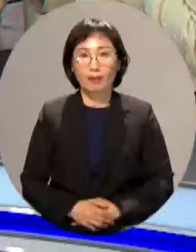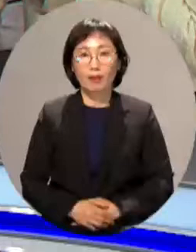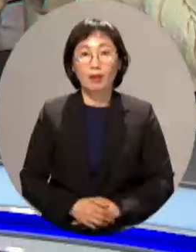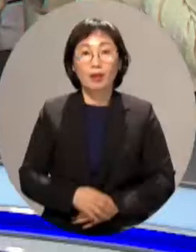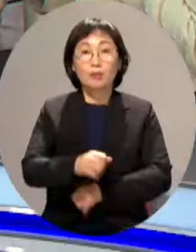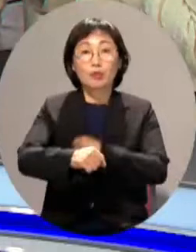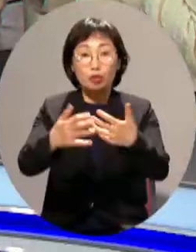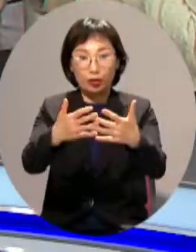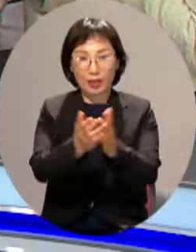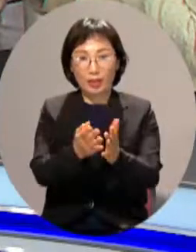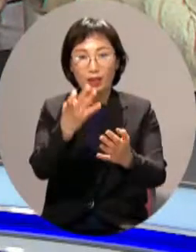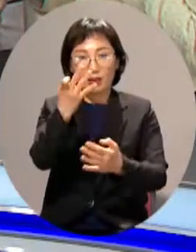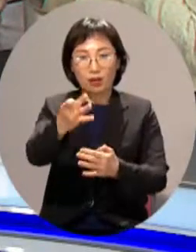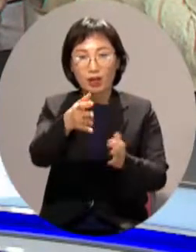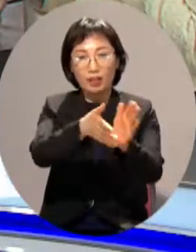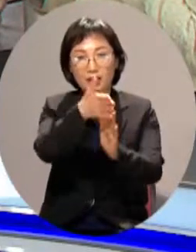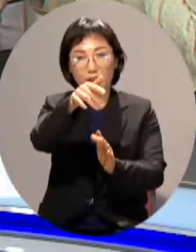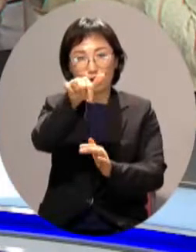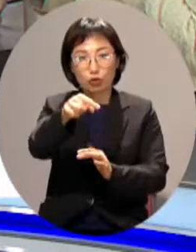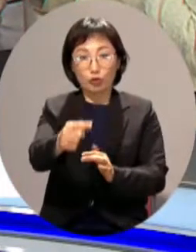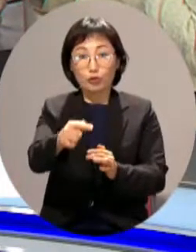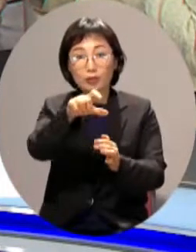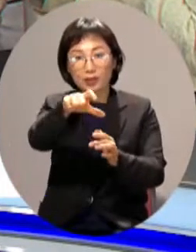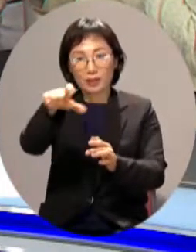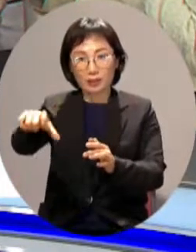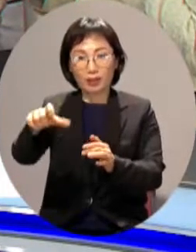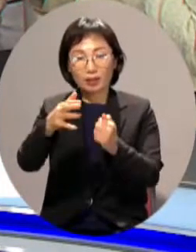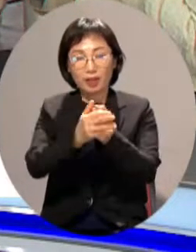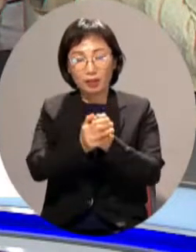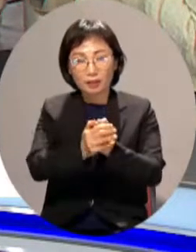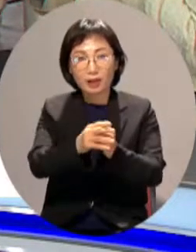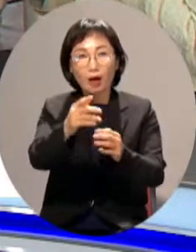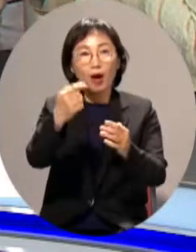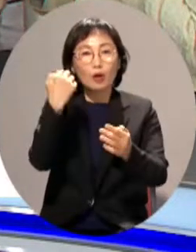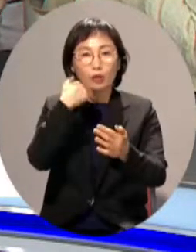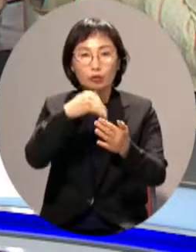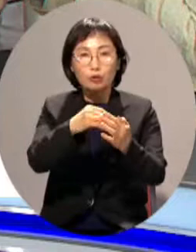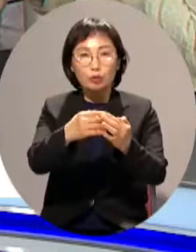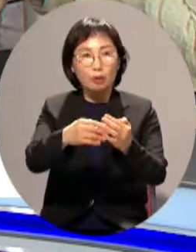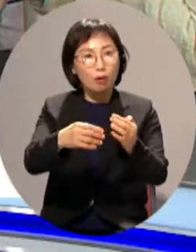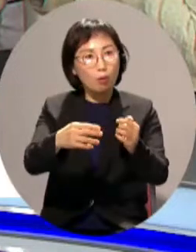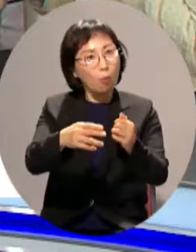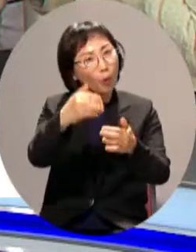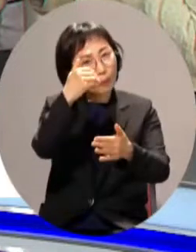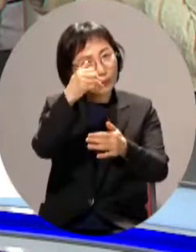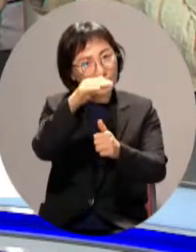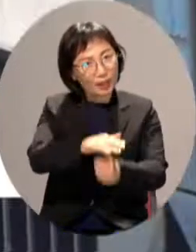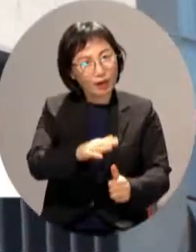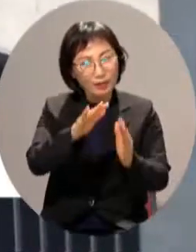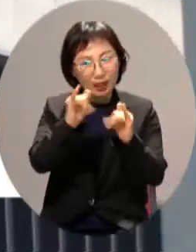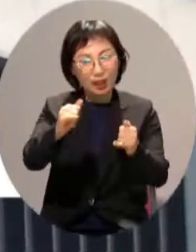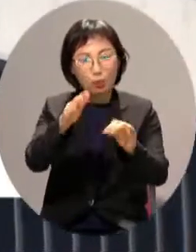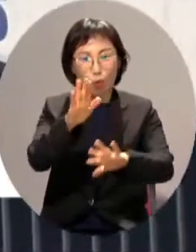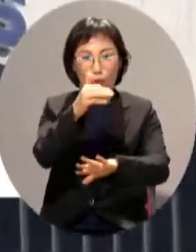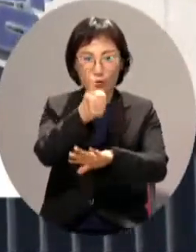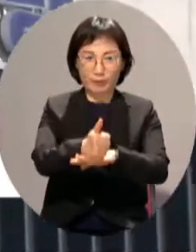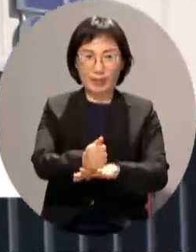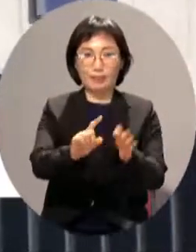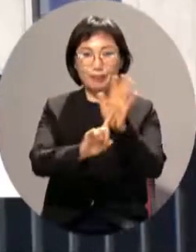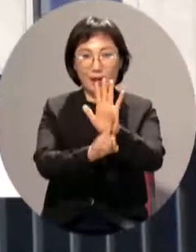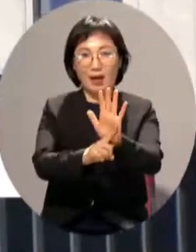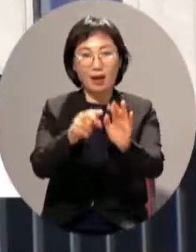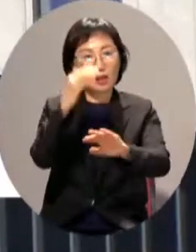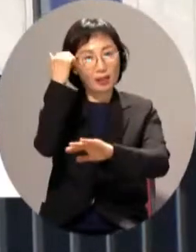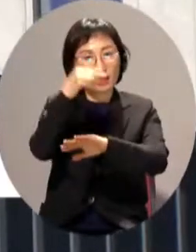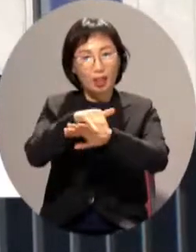민주당의 14개 시 군 단체장 후보 컷오프 결과가 오늘 밤 늦게 쯤 나올 것으로 보입니다 더불어 민주당 전북도당 은